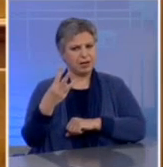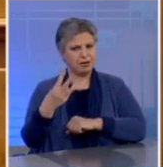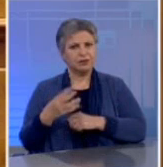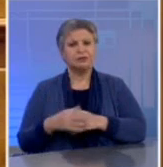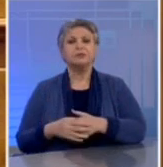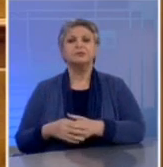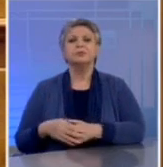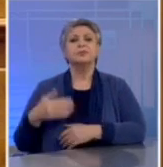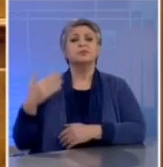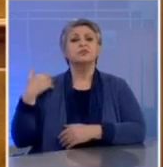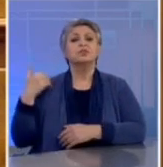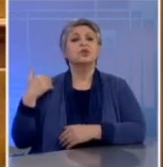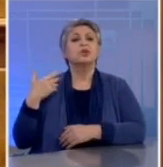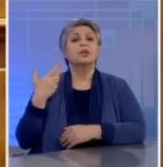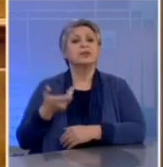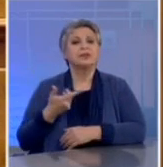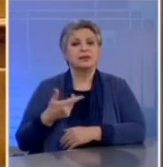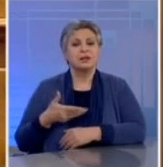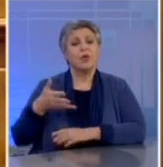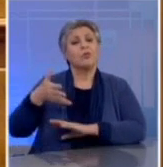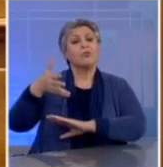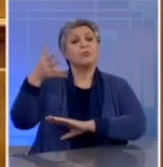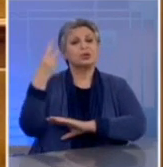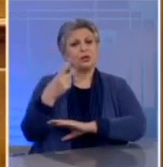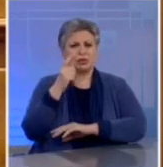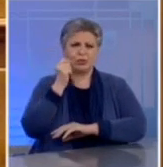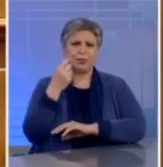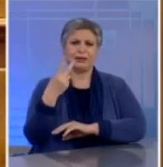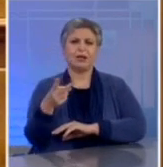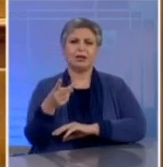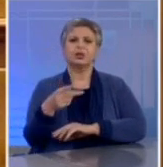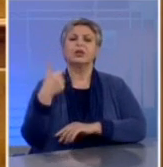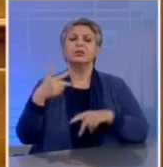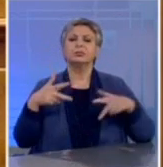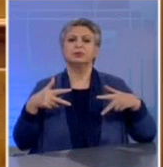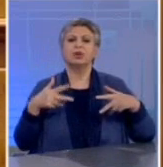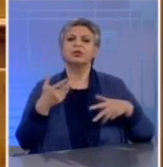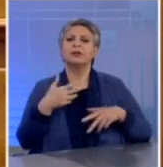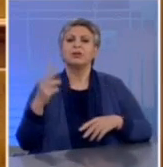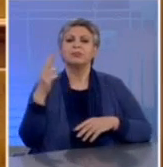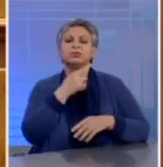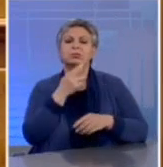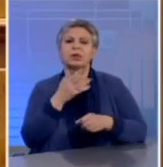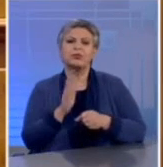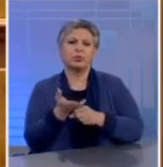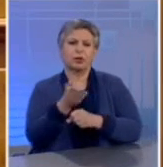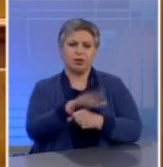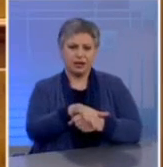ο ανατραπής πρωθυπουργός Κωνσταντίνος Μητσοτάκης και πατέρας σας μιλούσε στο στάδιο ειρήνης και φιλίας.